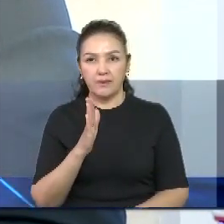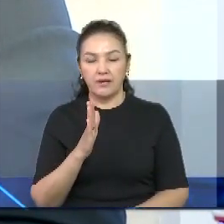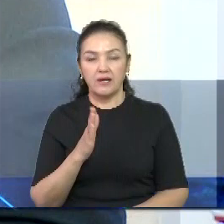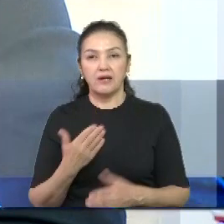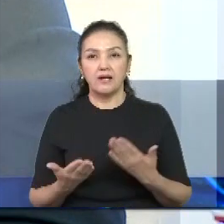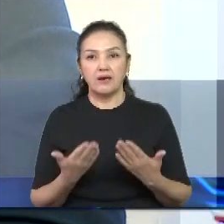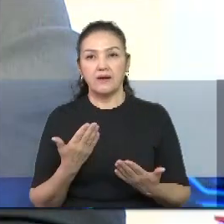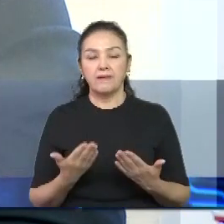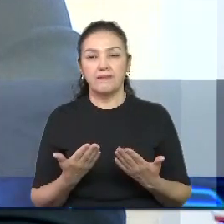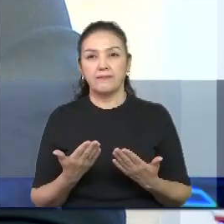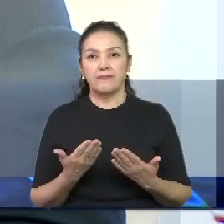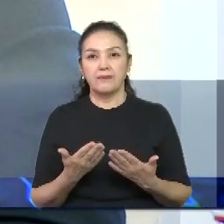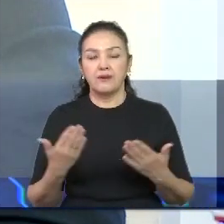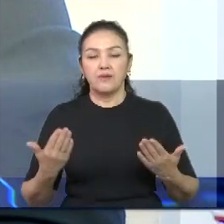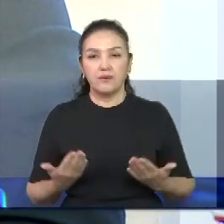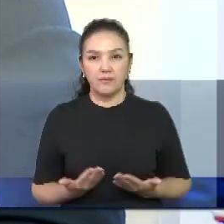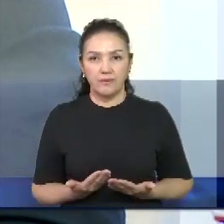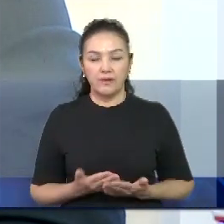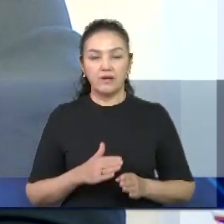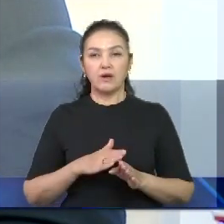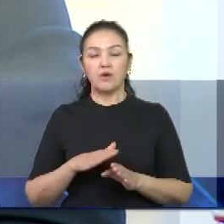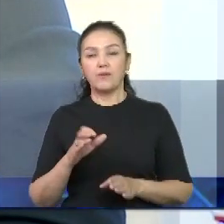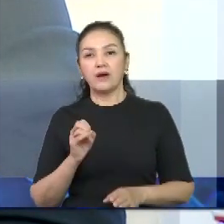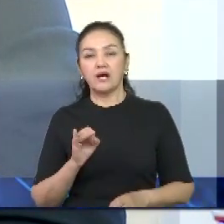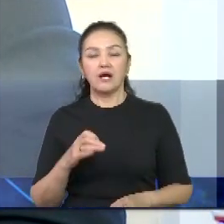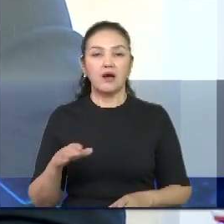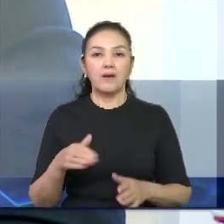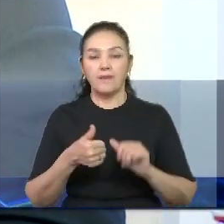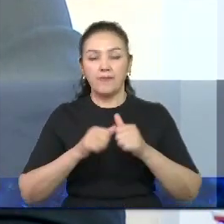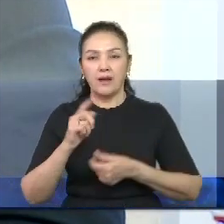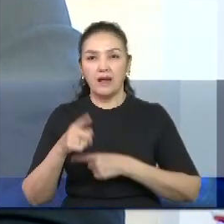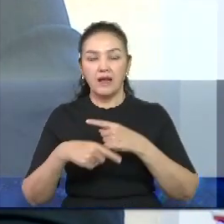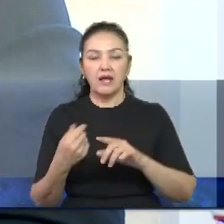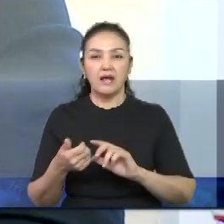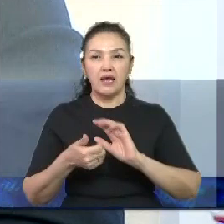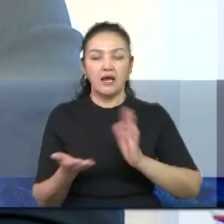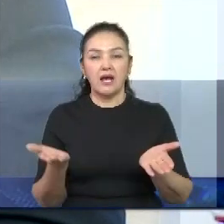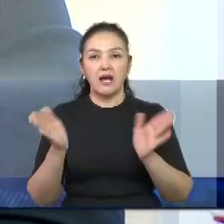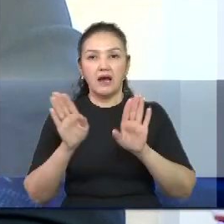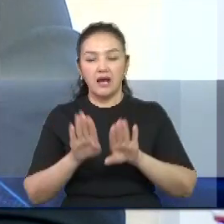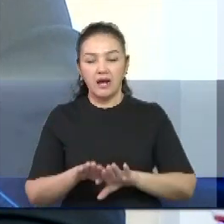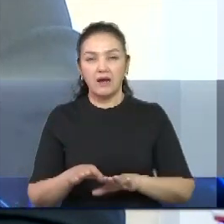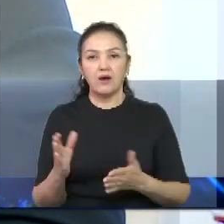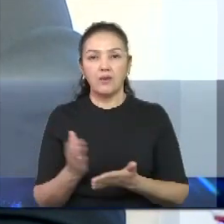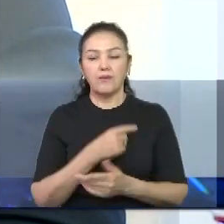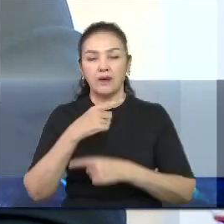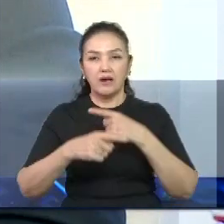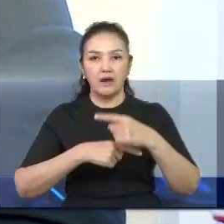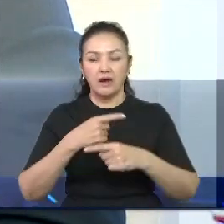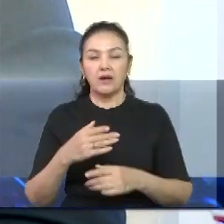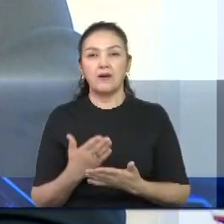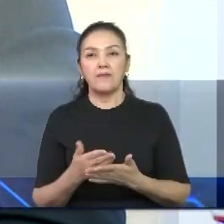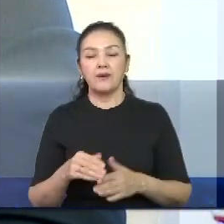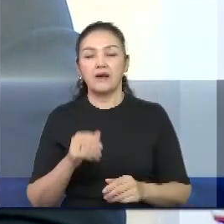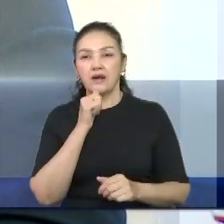немесе өнерде тұлғалардың аты мәңгілікке айналып, ұрпаққа жеткізу болып табылады. Соның ішінде